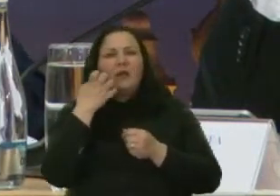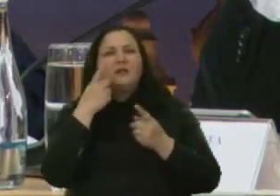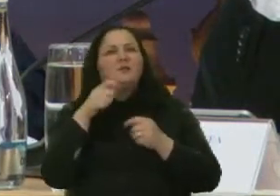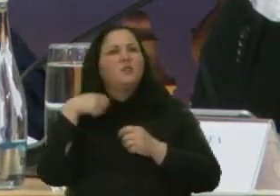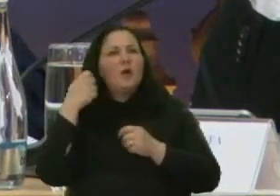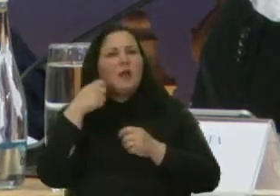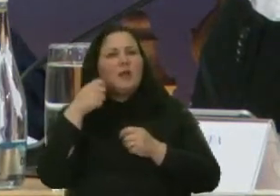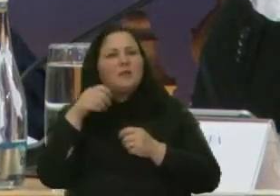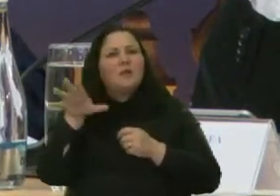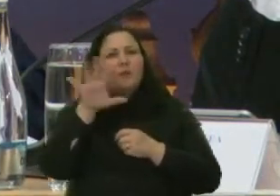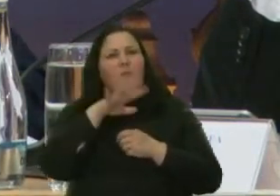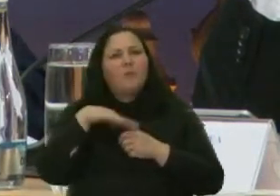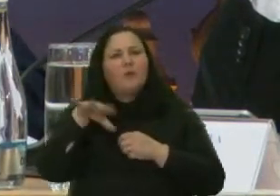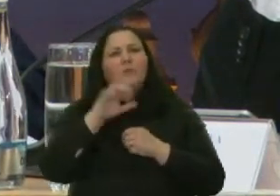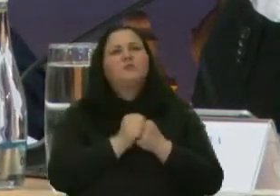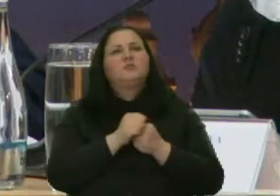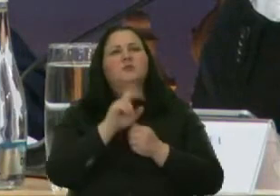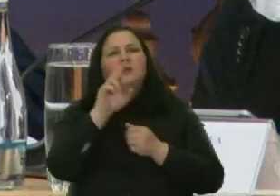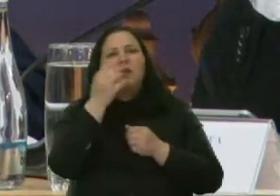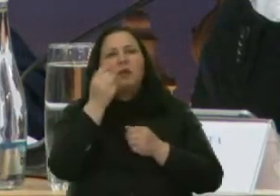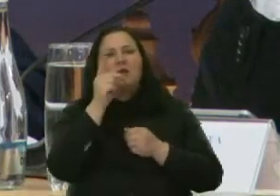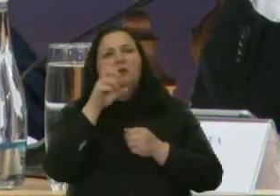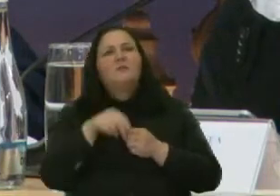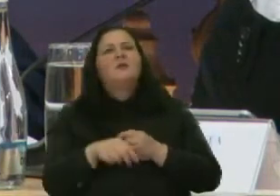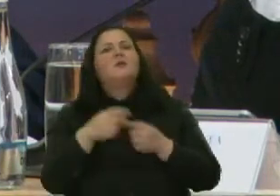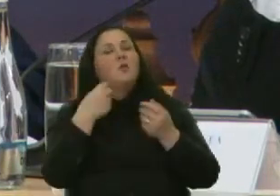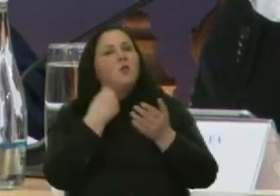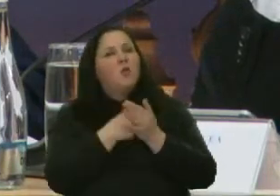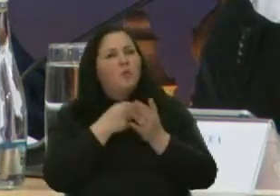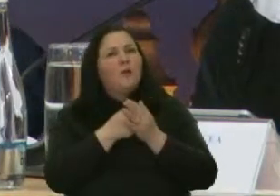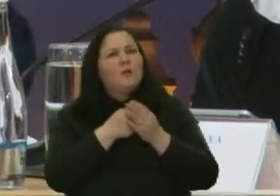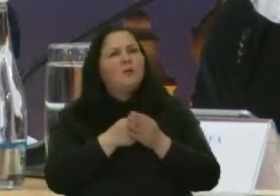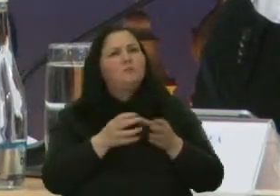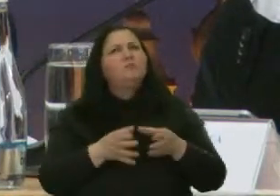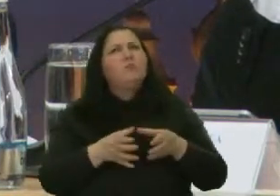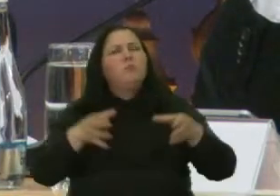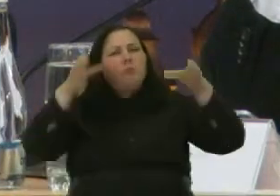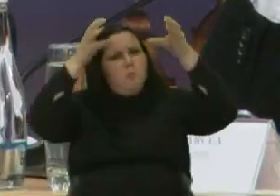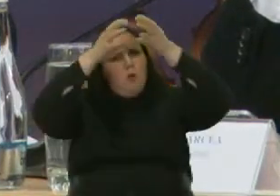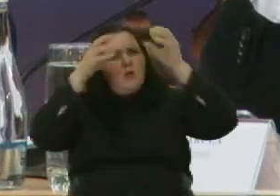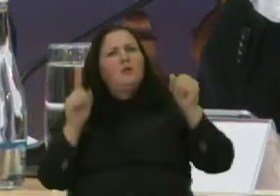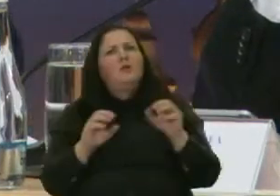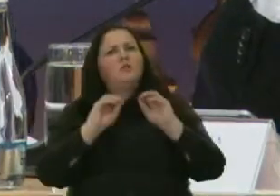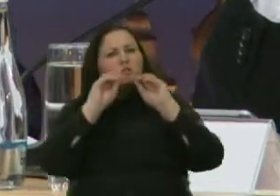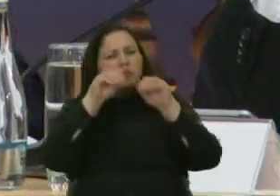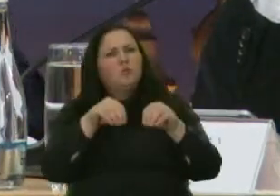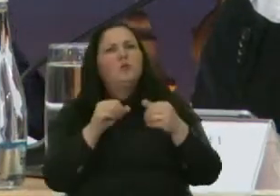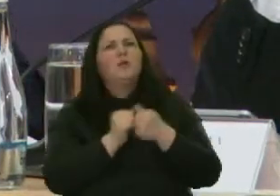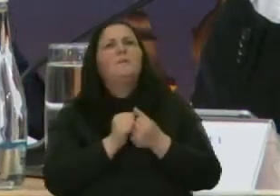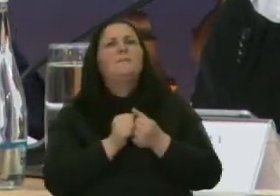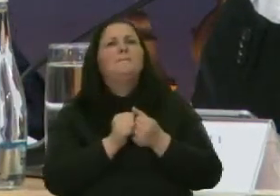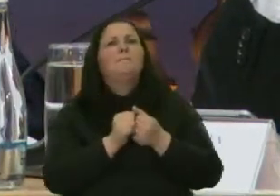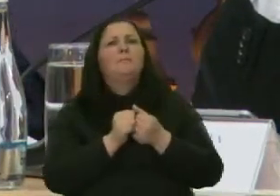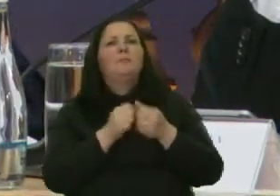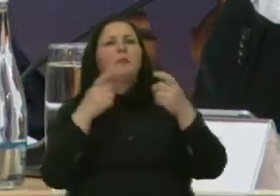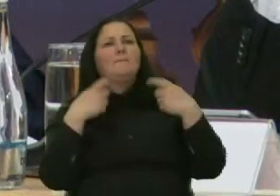publice radp ul achiziționează boilerele și implementează această propunere parc Gheorgheni în zona benzinării